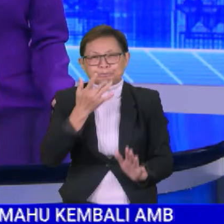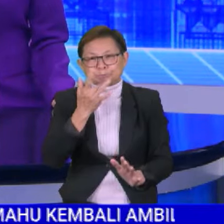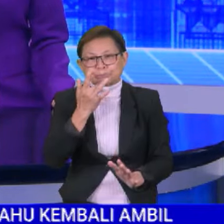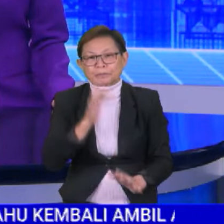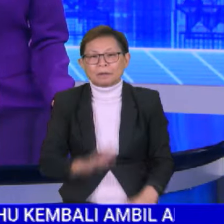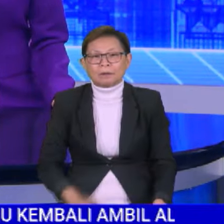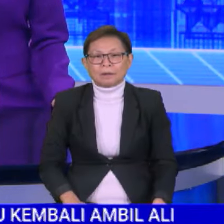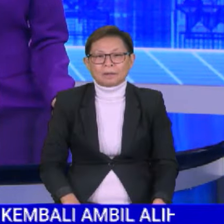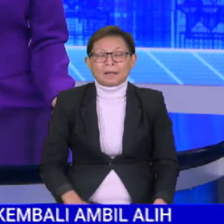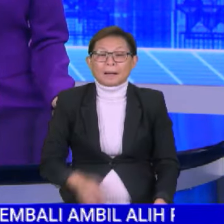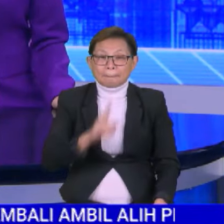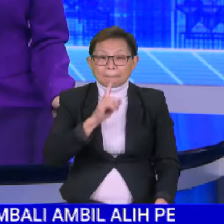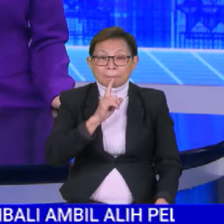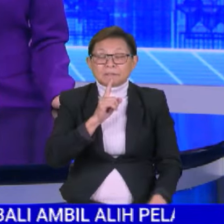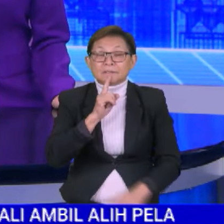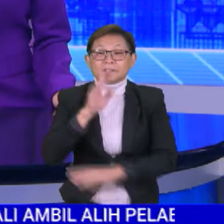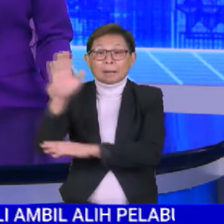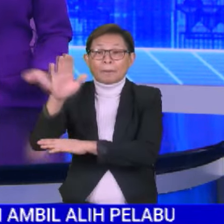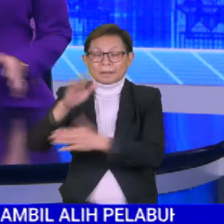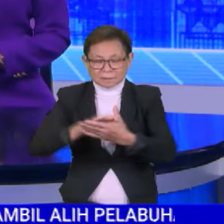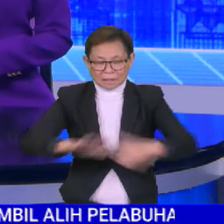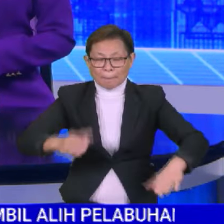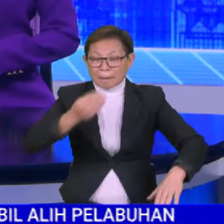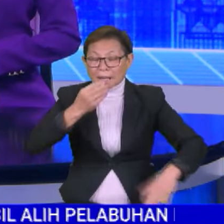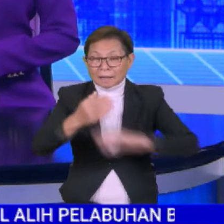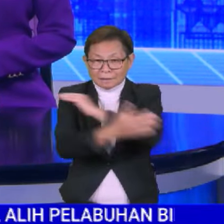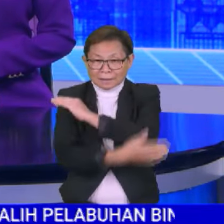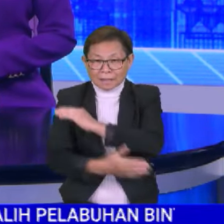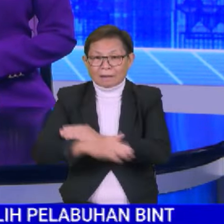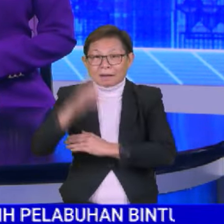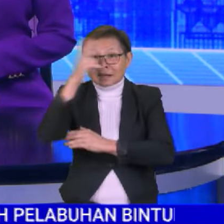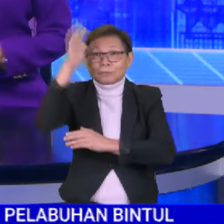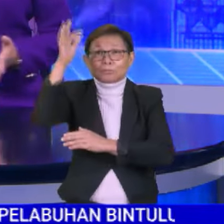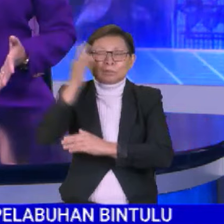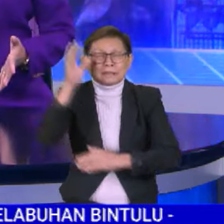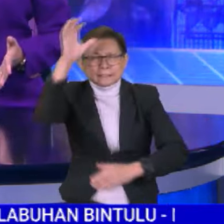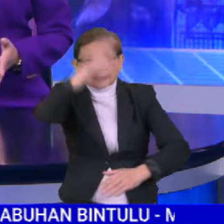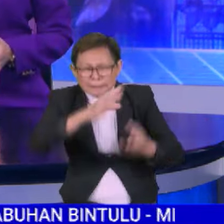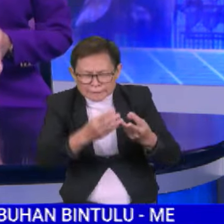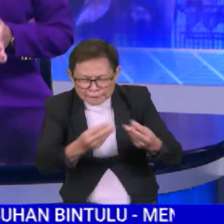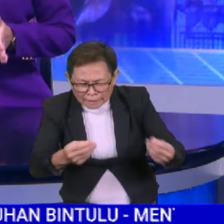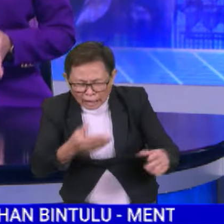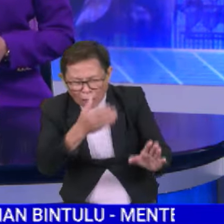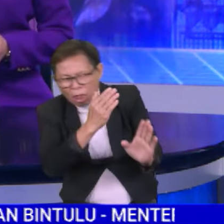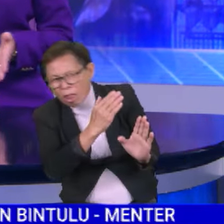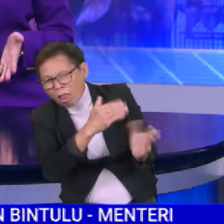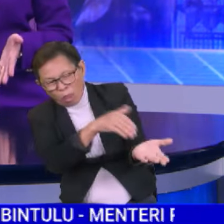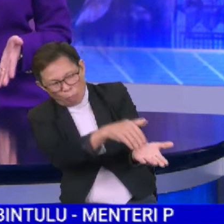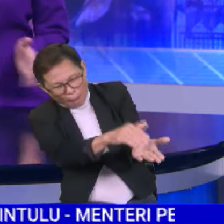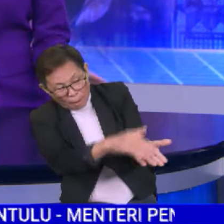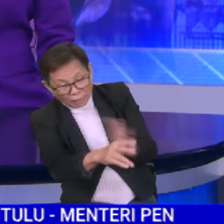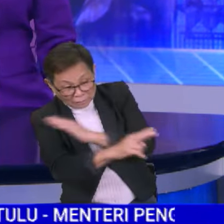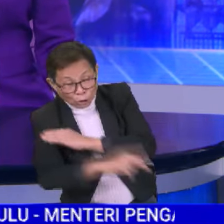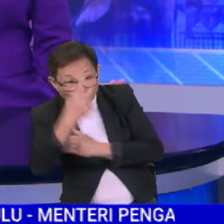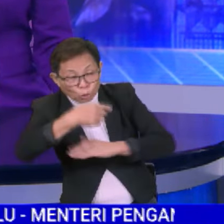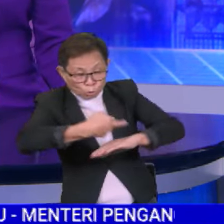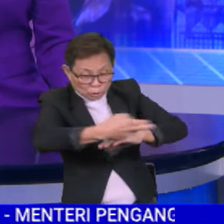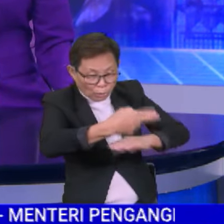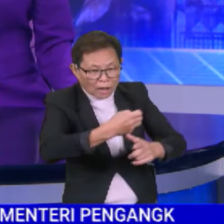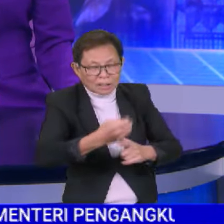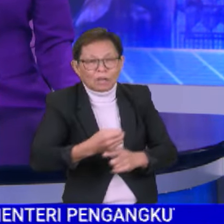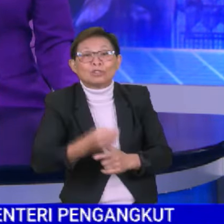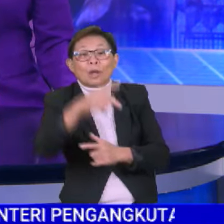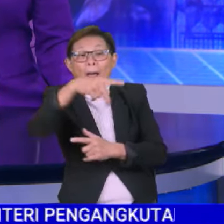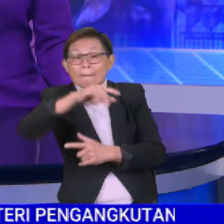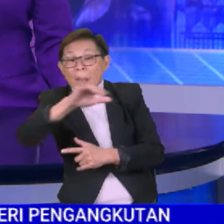Baik, ini pula usaha menjamin keselamatan makanan negara. Kerajaan Persekutuan sedang mencari tanah terbiar di negeri-negeri untuk disewa atau